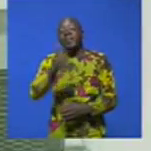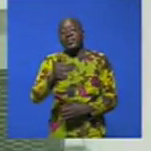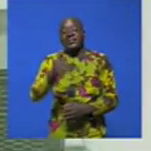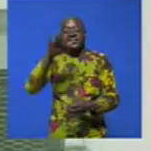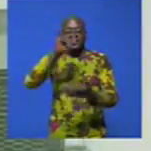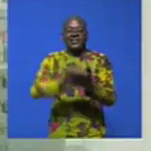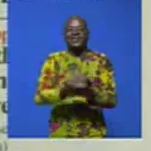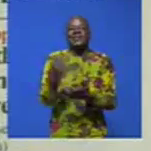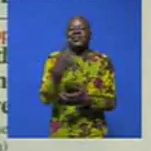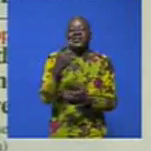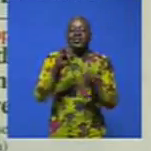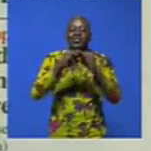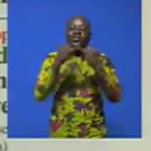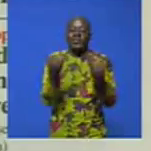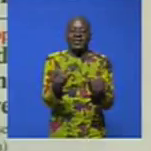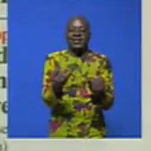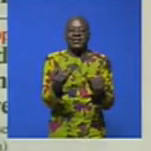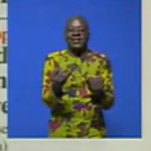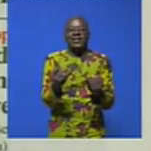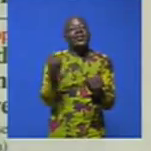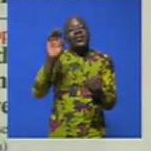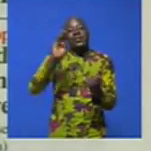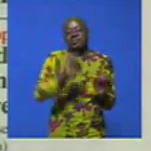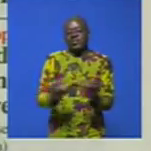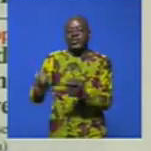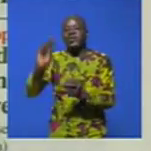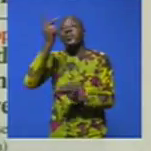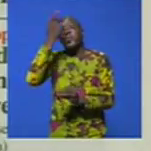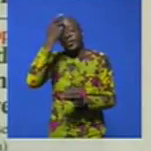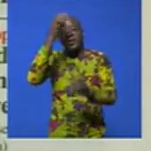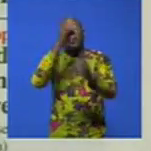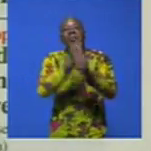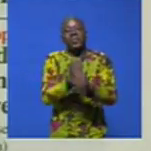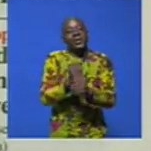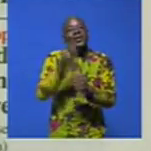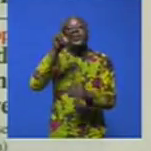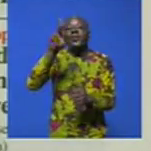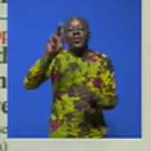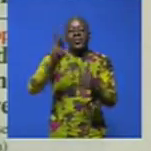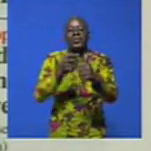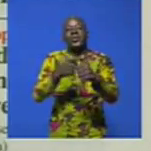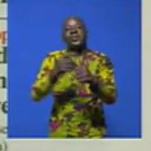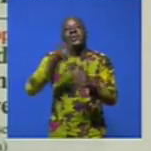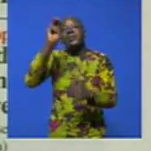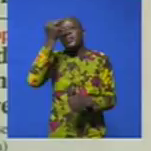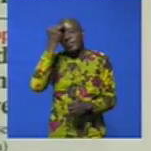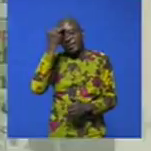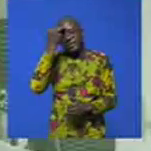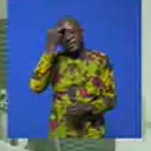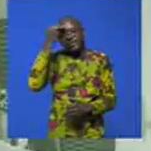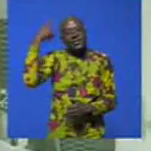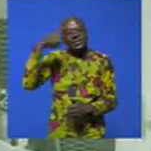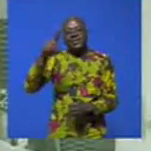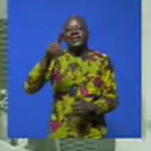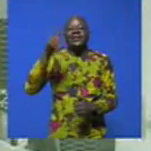une de l'observateur l'opposition politique prend le pm par le col scandale abomination sacrilège